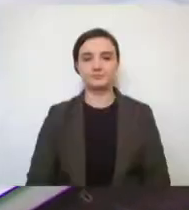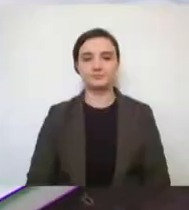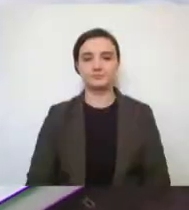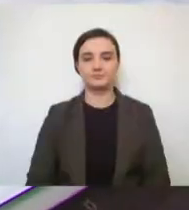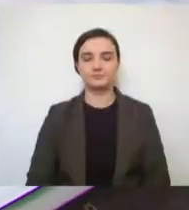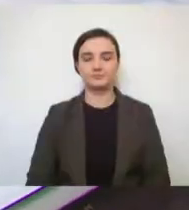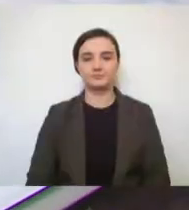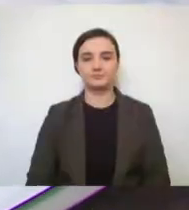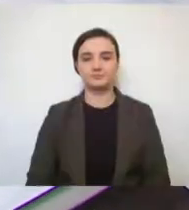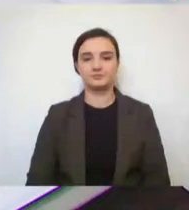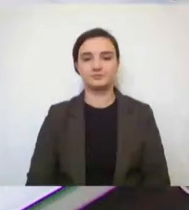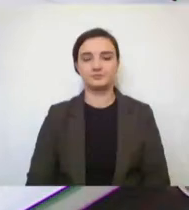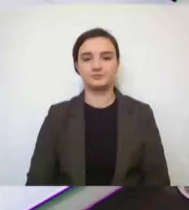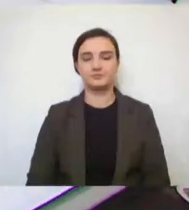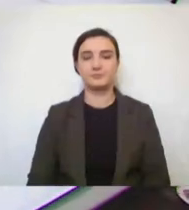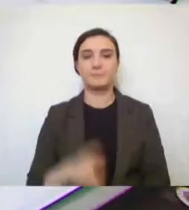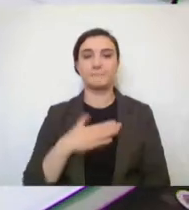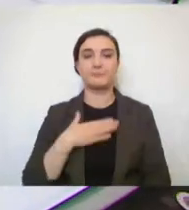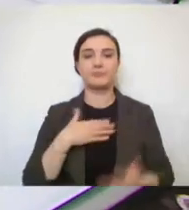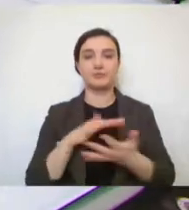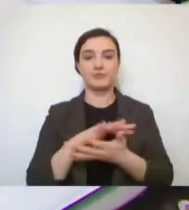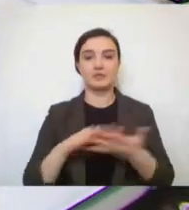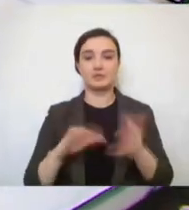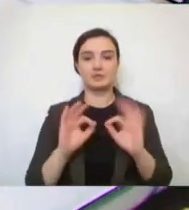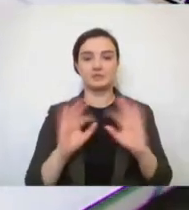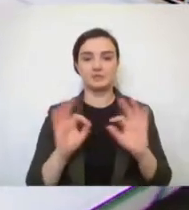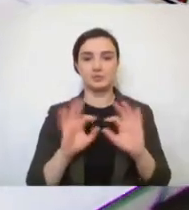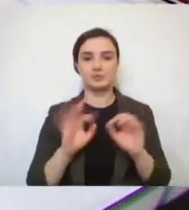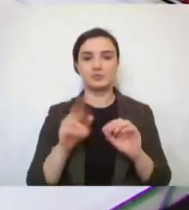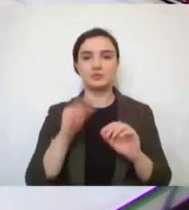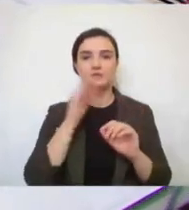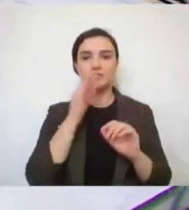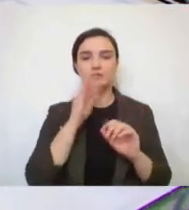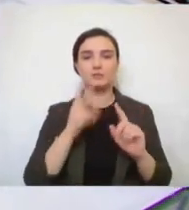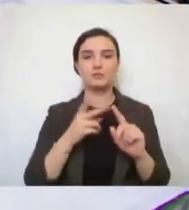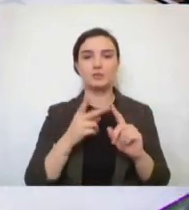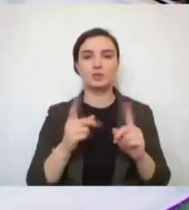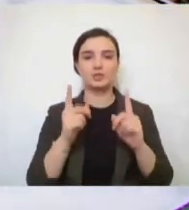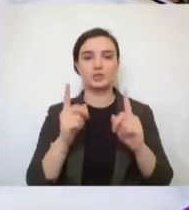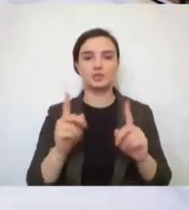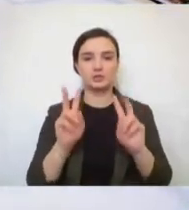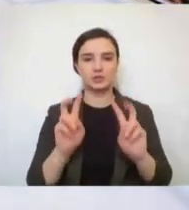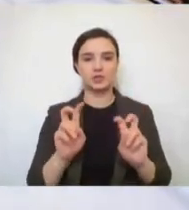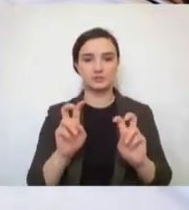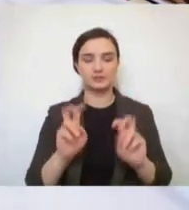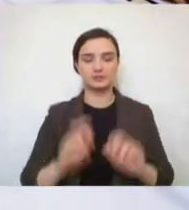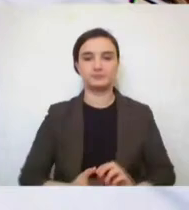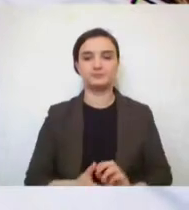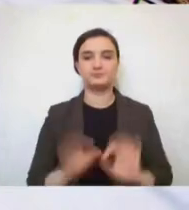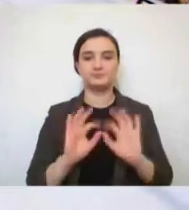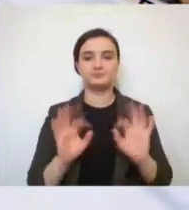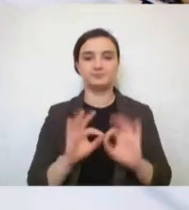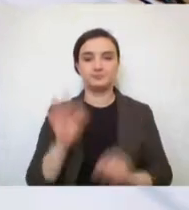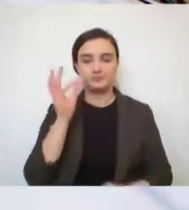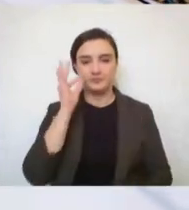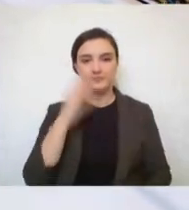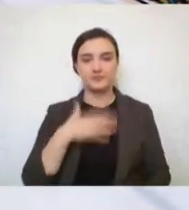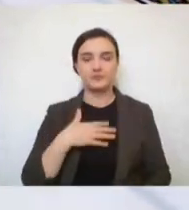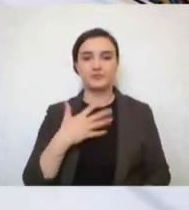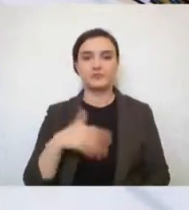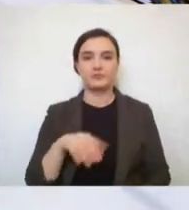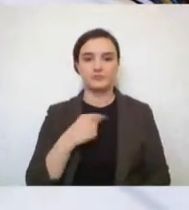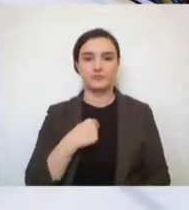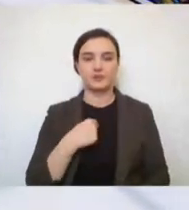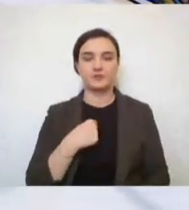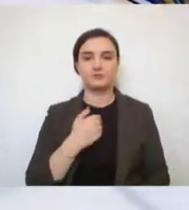ჩვენ ვაგრძელებთ საუბარს და ვიდრე მეორე ბლოკის თემას გაგახსენებთ, მე მინდა რომ